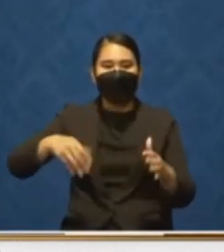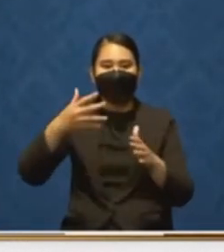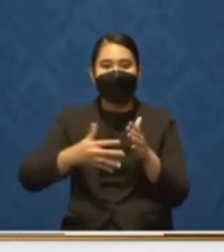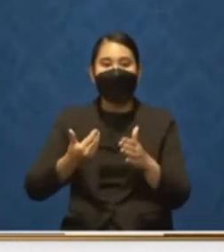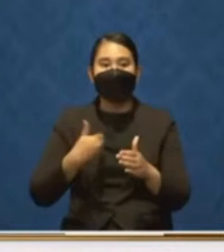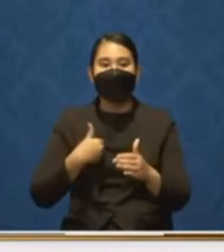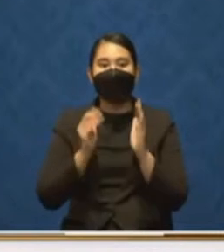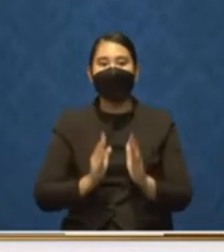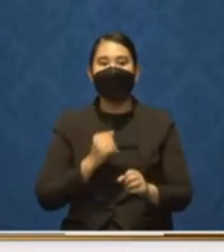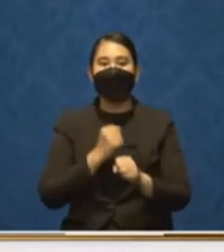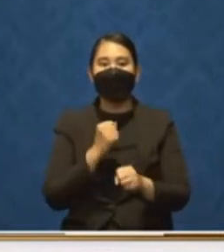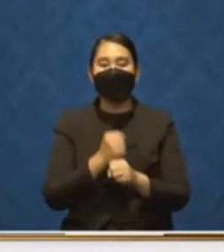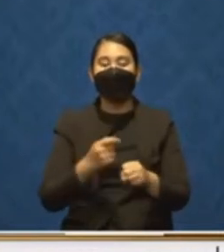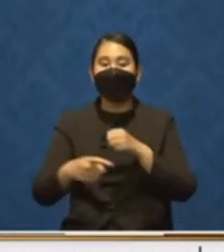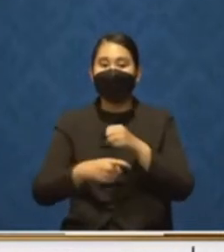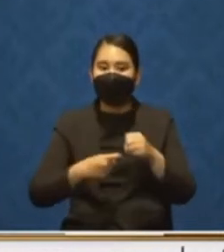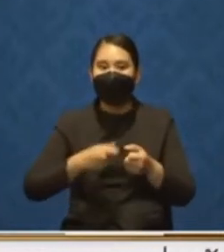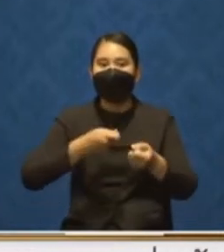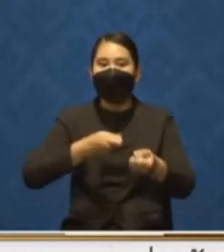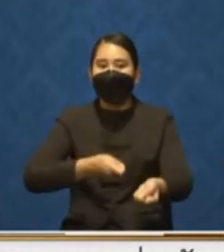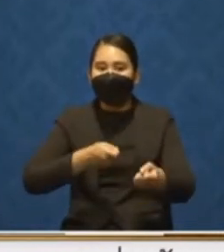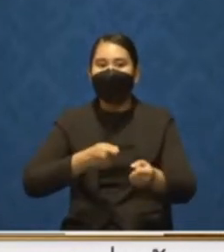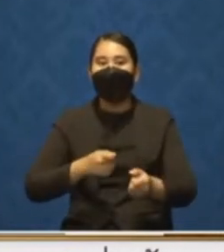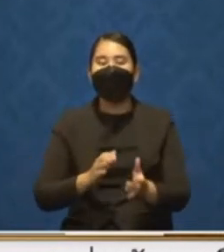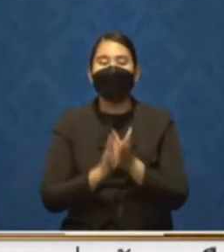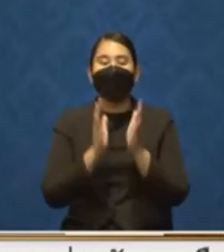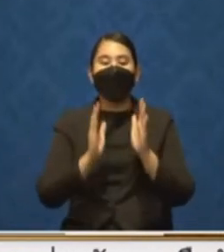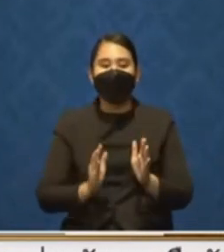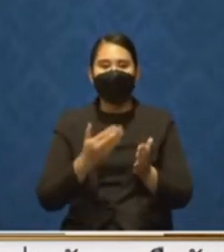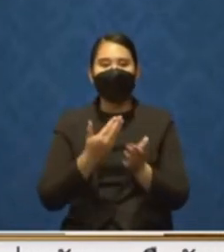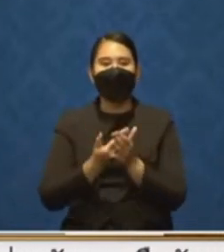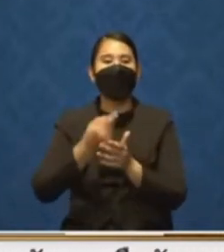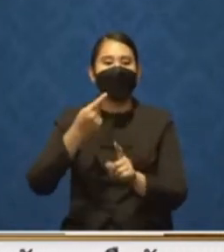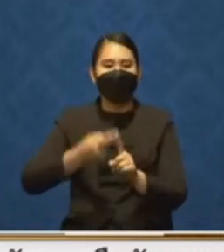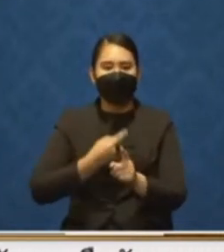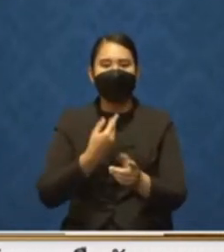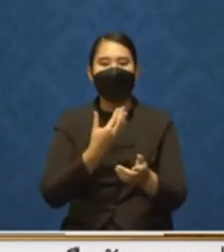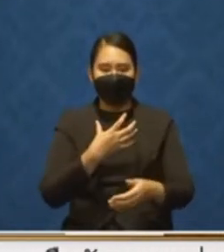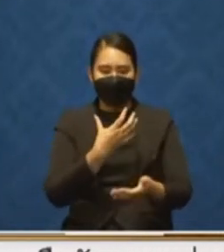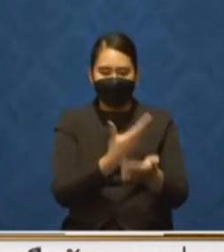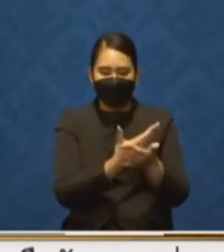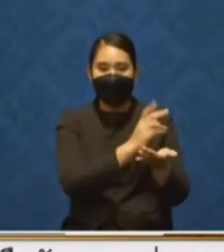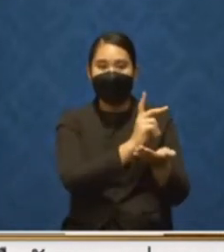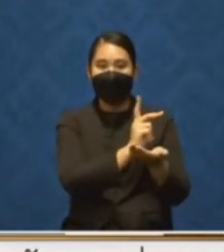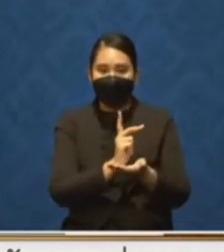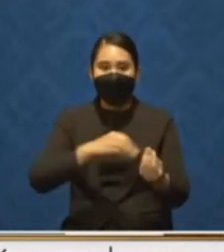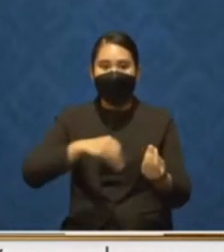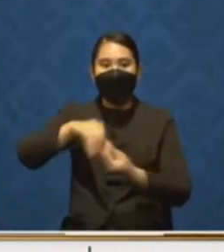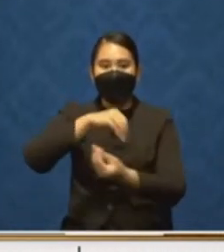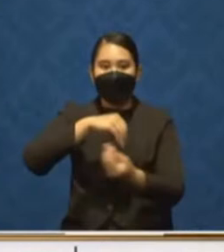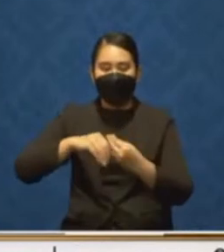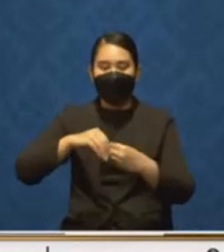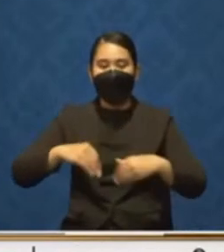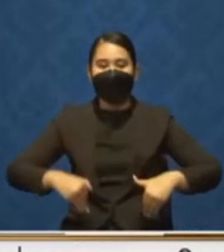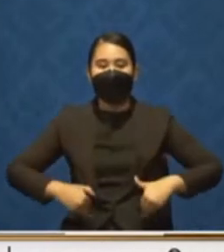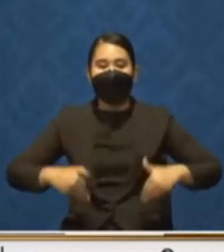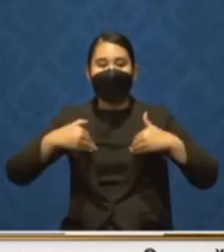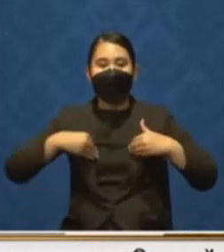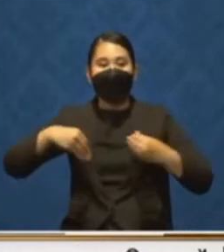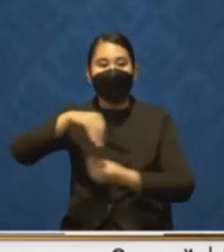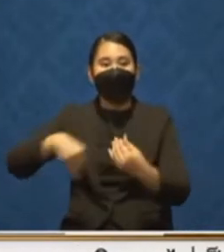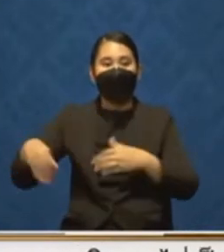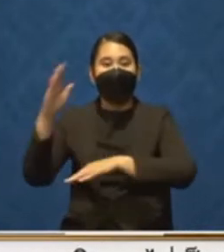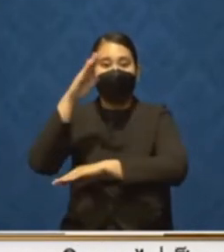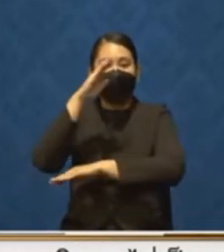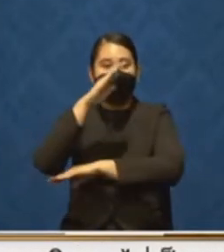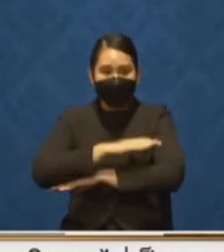นามนุษย์เงินเดือนค้นหาเช้ากินค่ำที่พลอยเป็นต้องผู้หญิงก็นิยมเส็งก็มาใช้ประโยชน์ในการลงชีวิตเพิ่มทุนในการประกอบอาชีพ